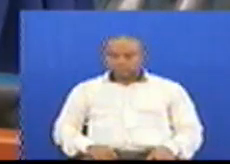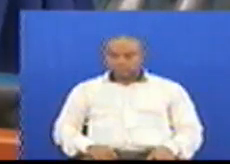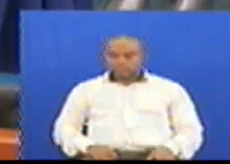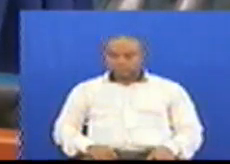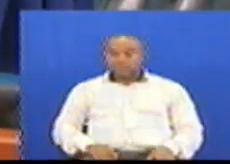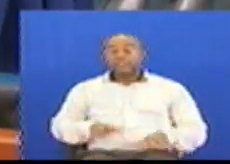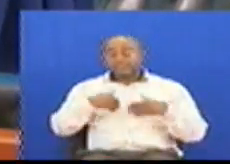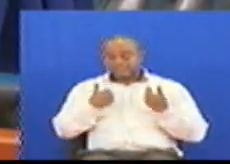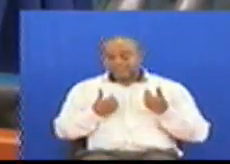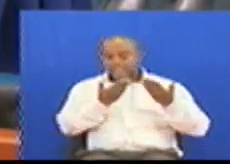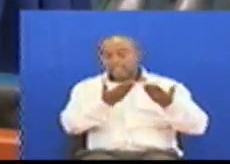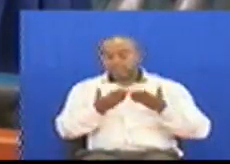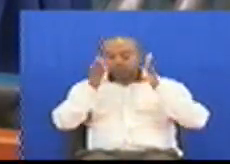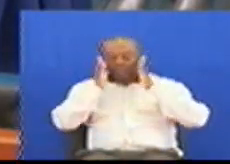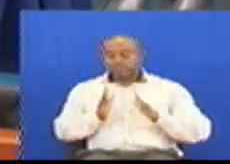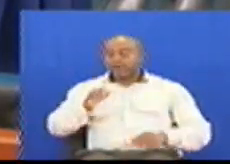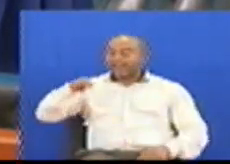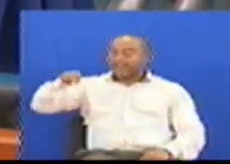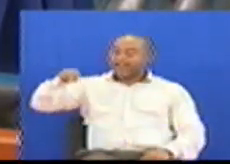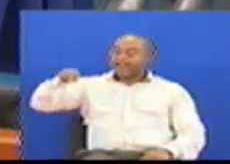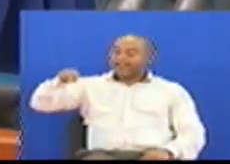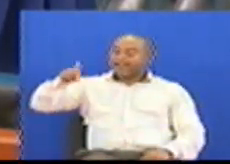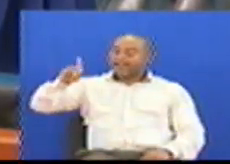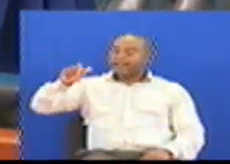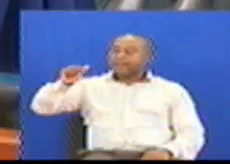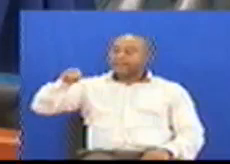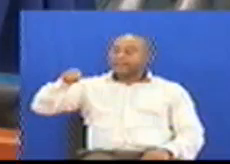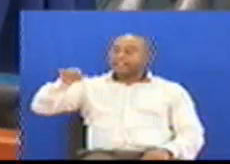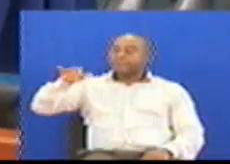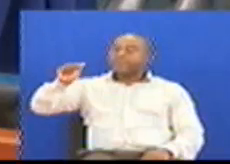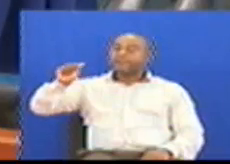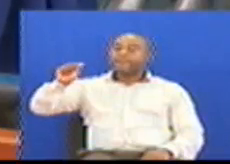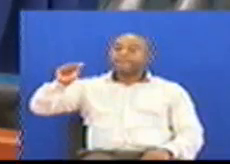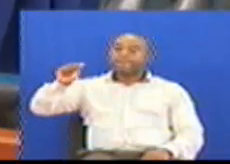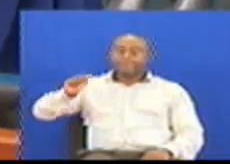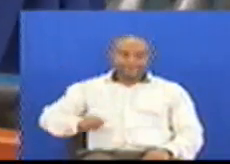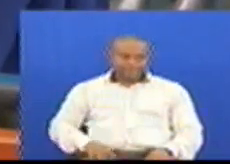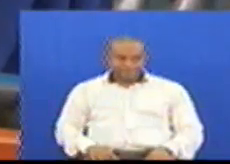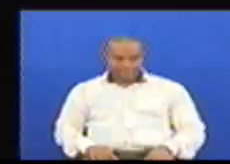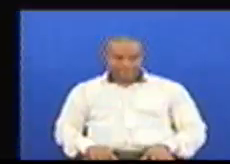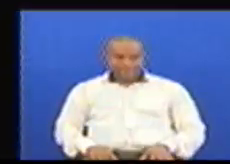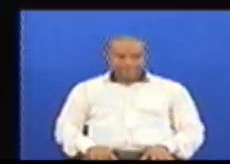Selemani Nkamia. Mheshimiwa Josephine Johnson Genzabuke ajiandae.